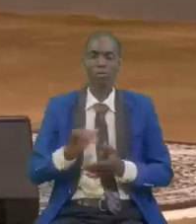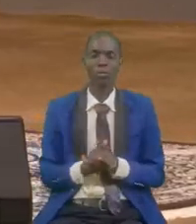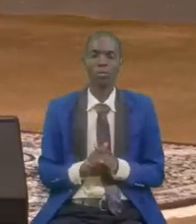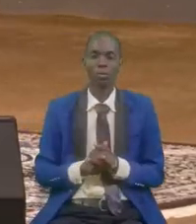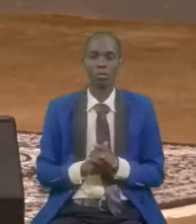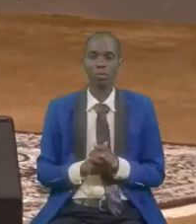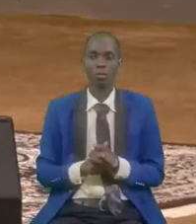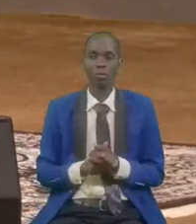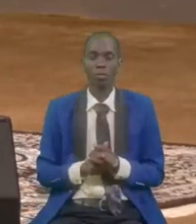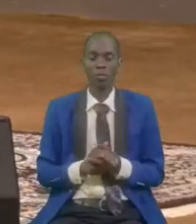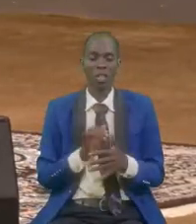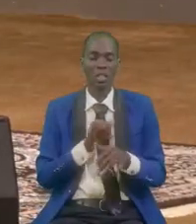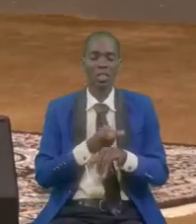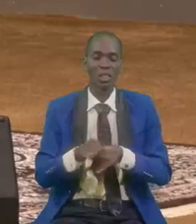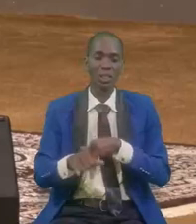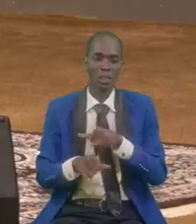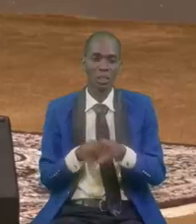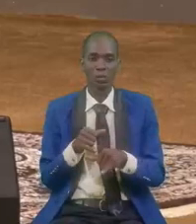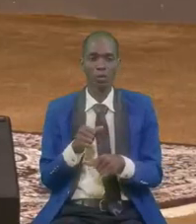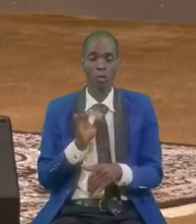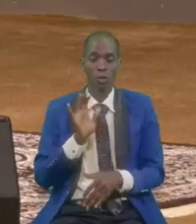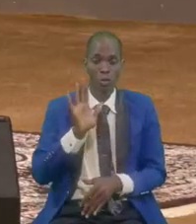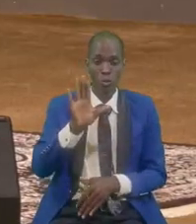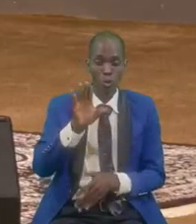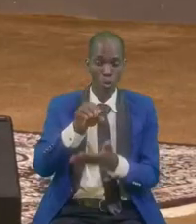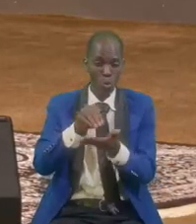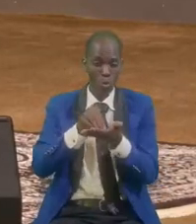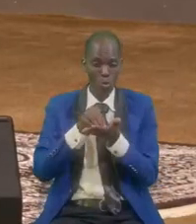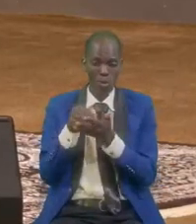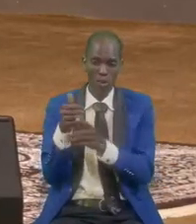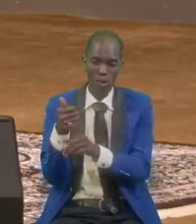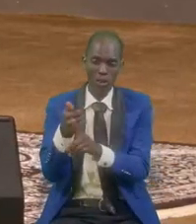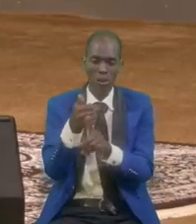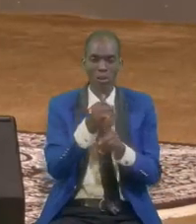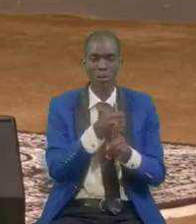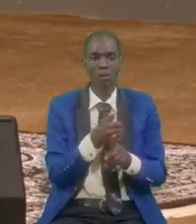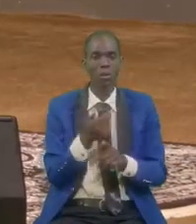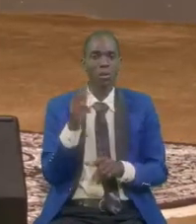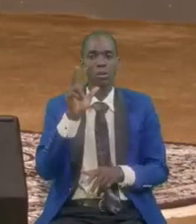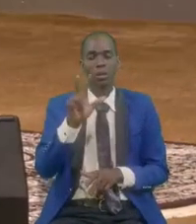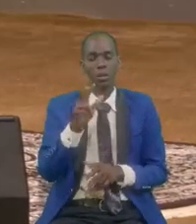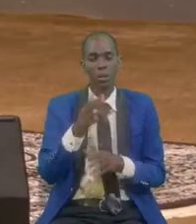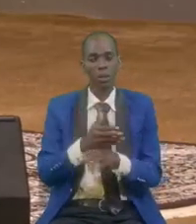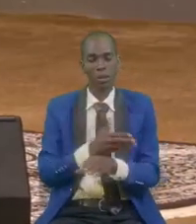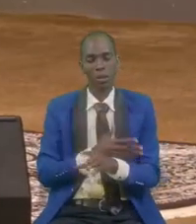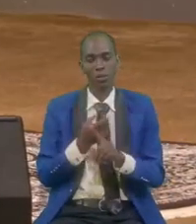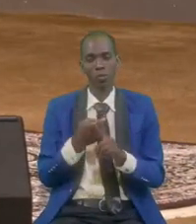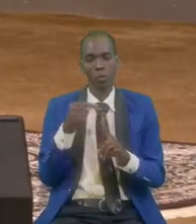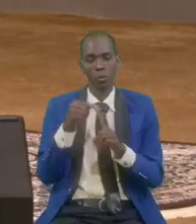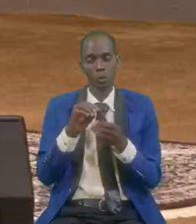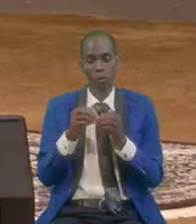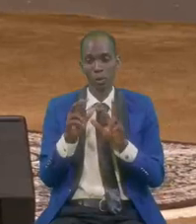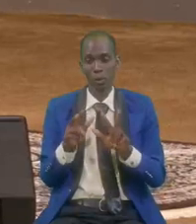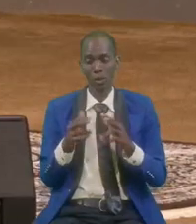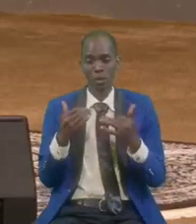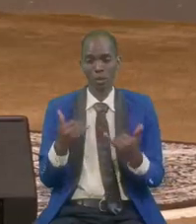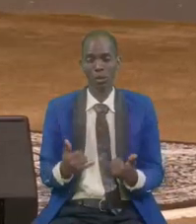en vous trompant vous-même par de faux raisonnements. Nous allons voir trois sections ici. Numéro